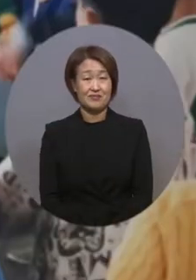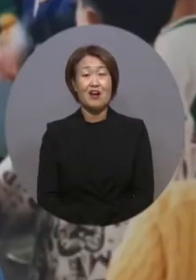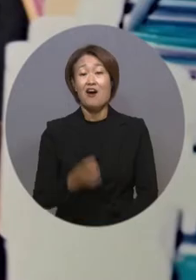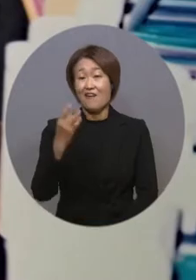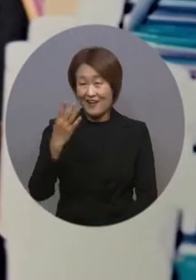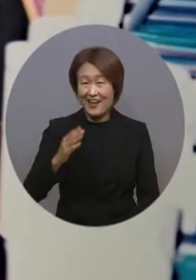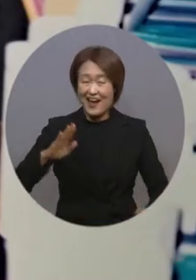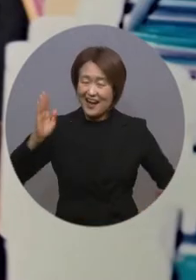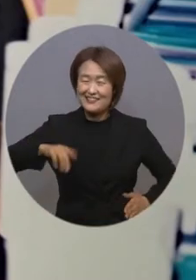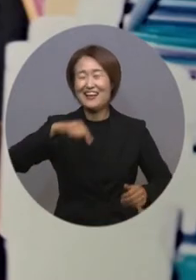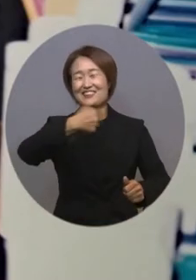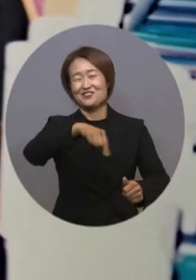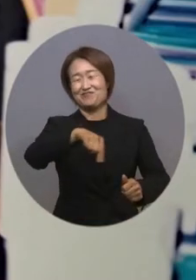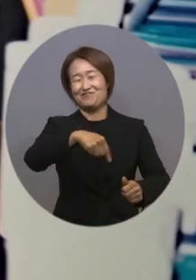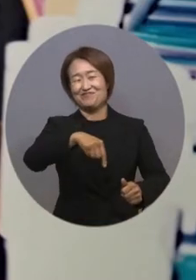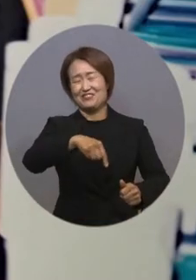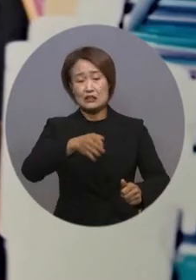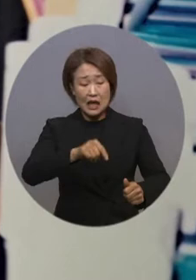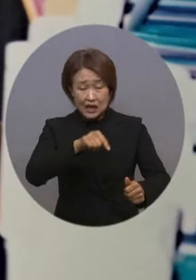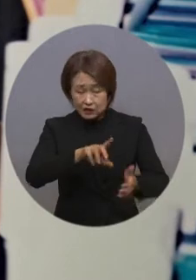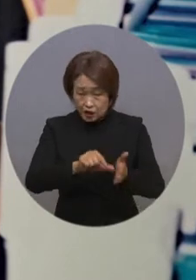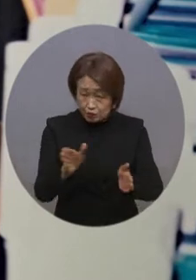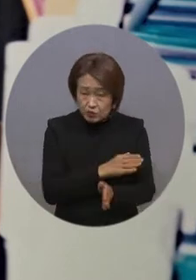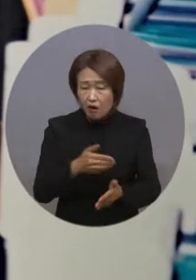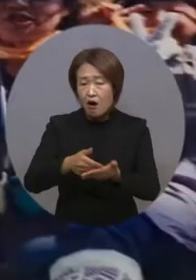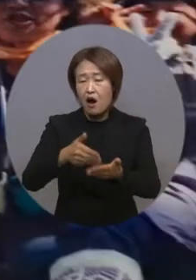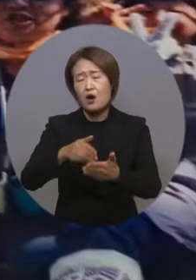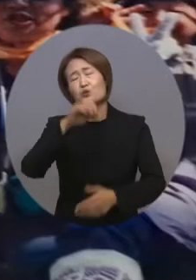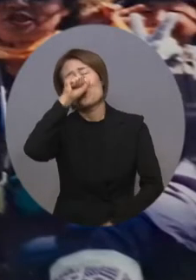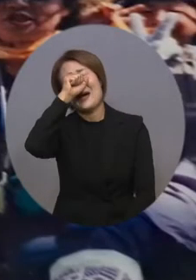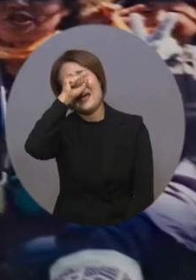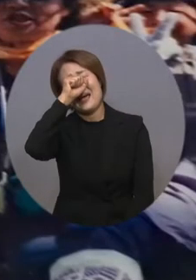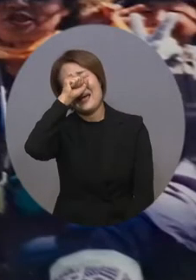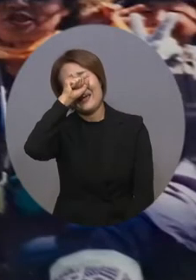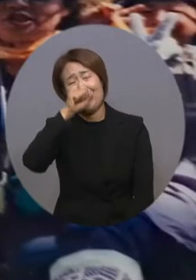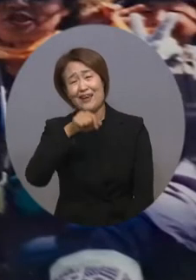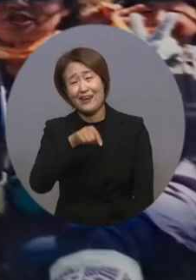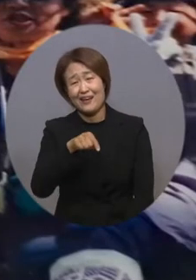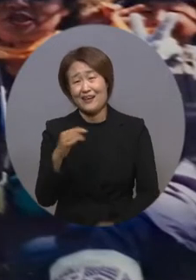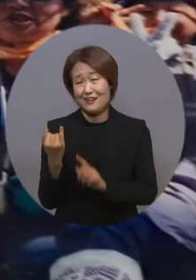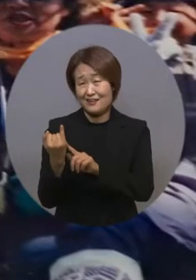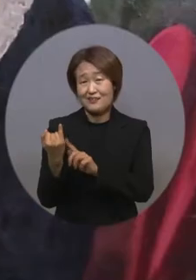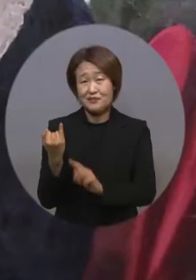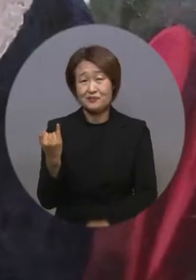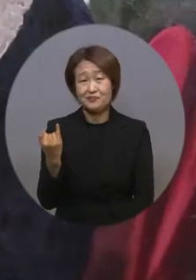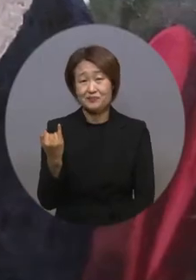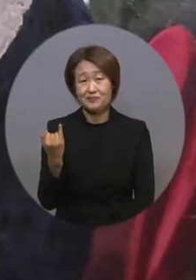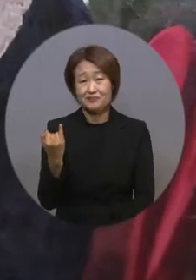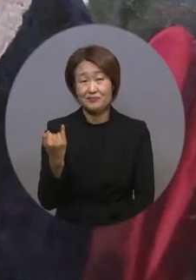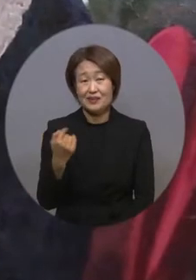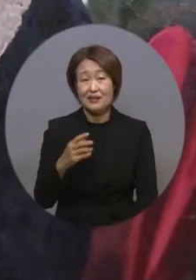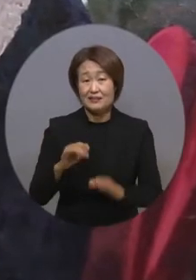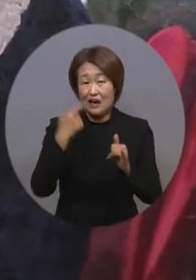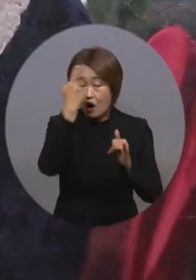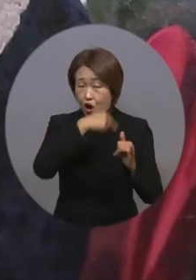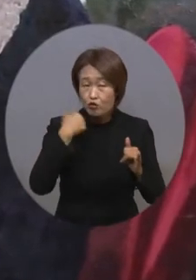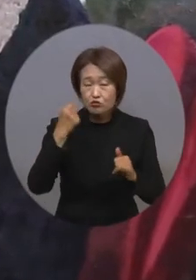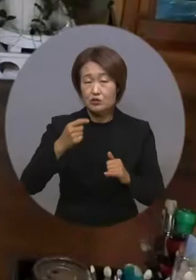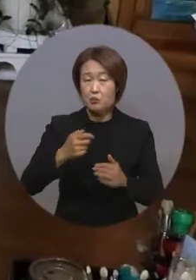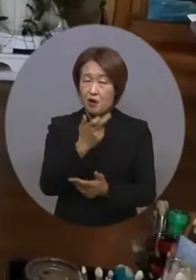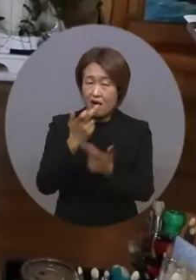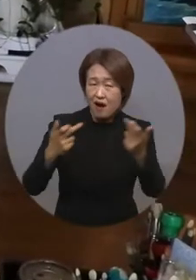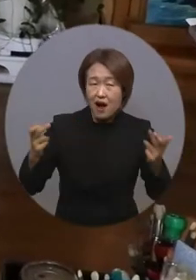젊은 시절부터 미술에 대한 소질과 애정을 가지고 있었던 신혜숙 작가는 인물, 풍경, 정물